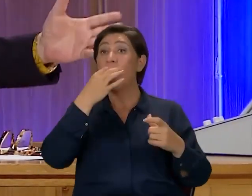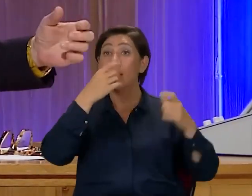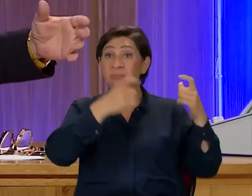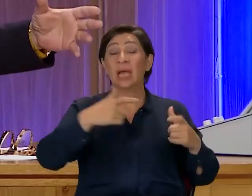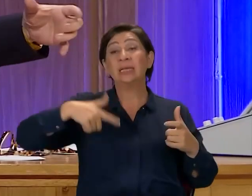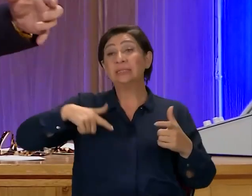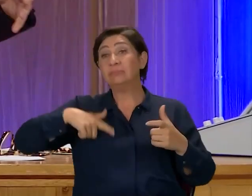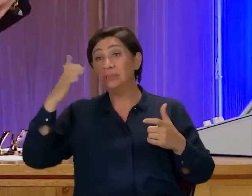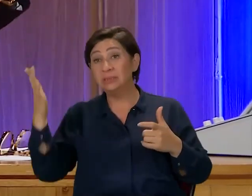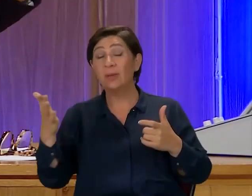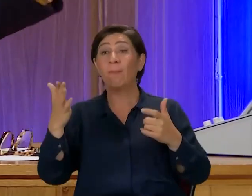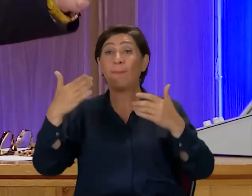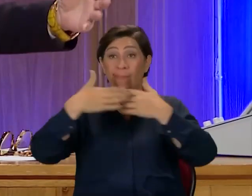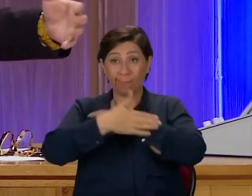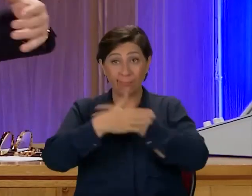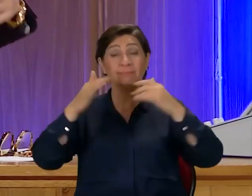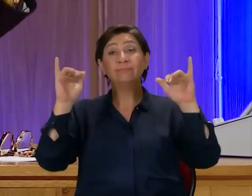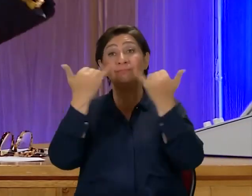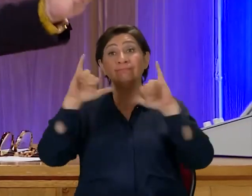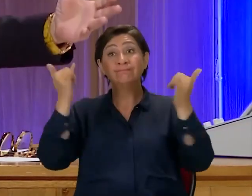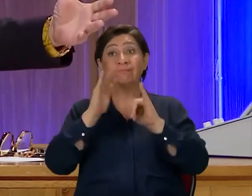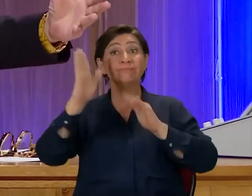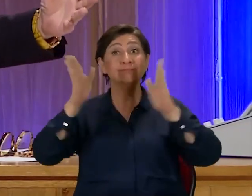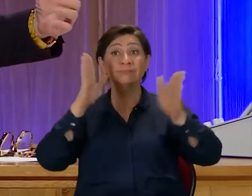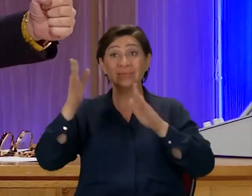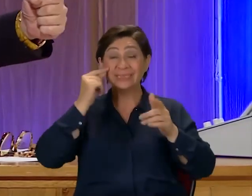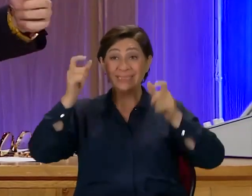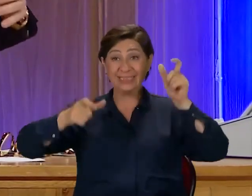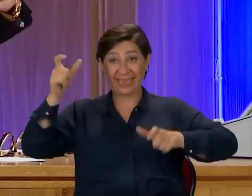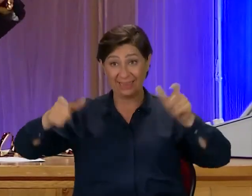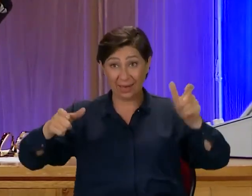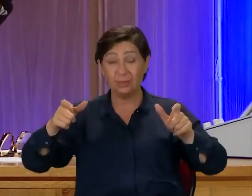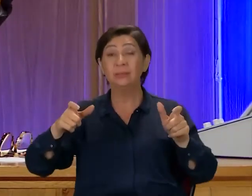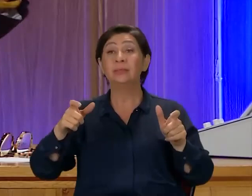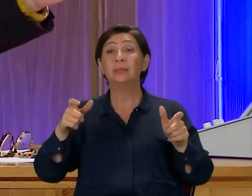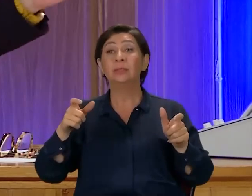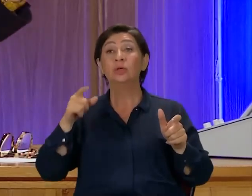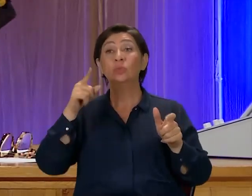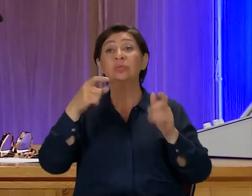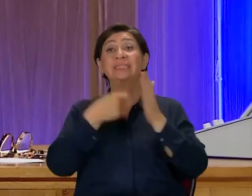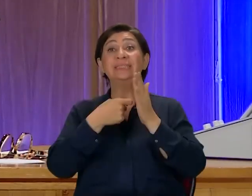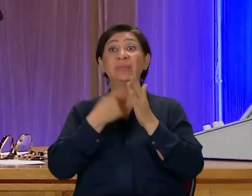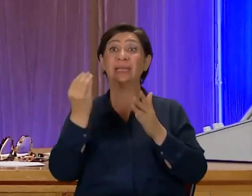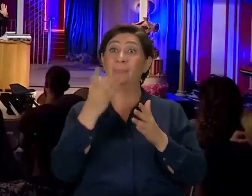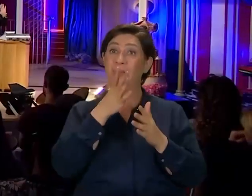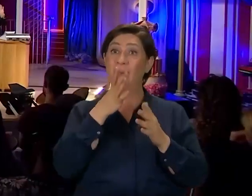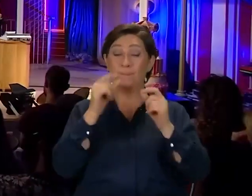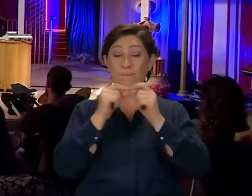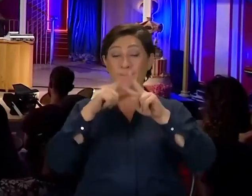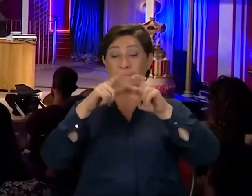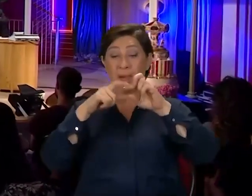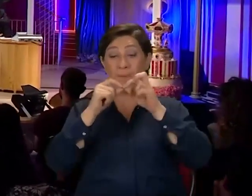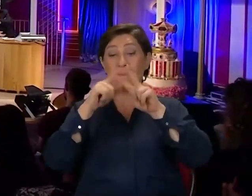Ankara'mızda, İzmir'imizde gece çıkan, eğlenceye giden insanlar bu isimleri çok iyi bilirler.